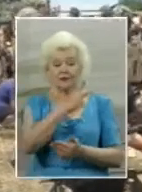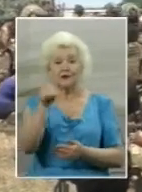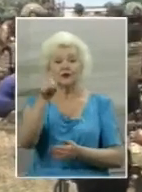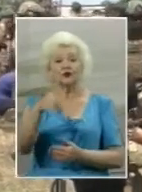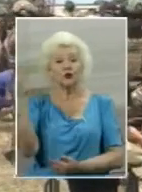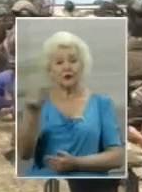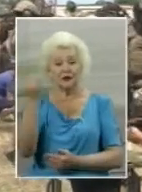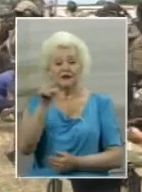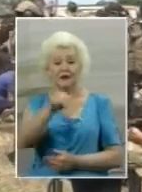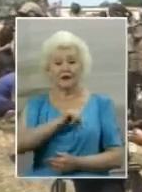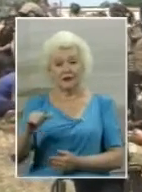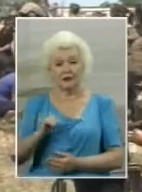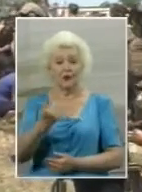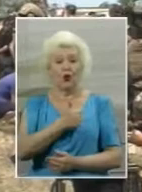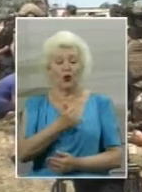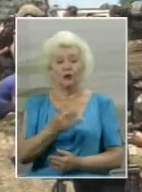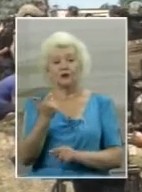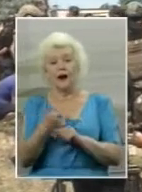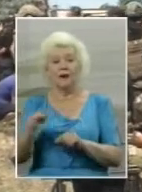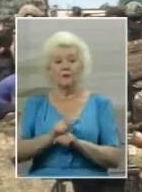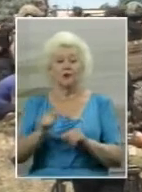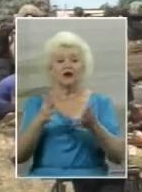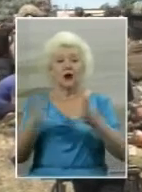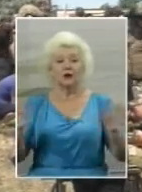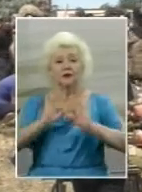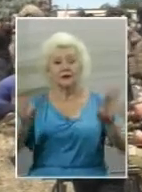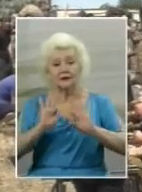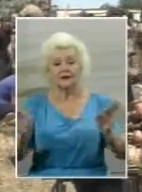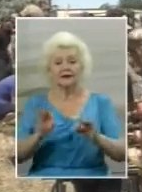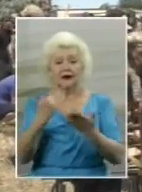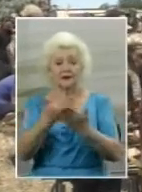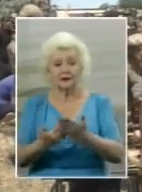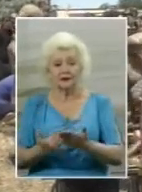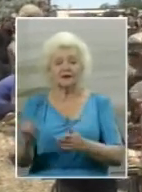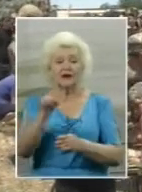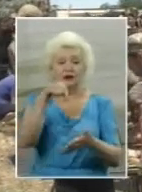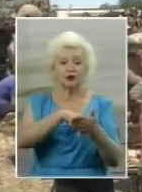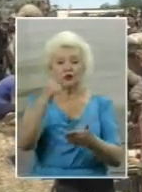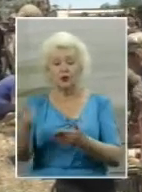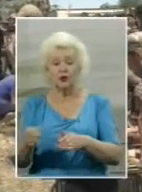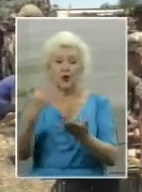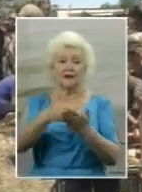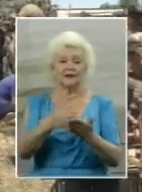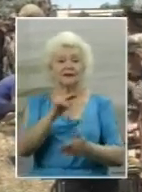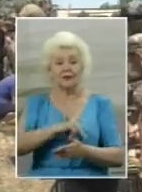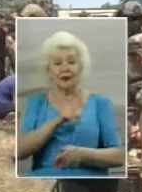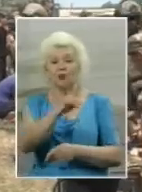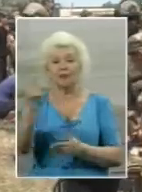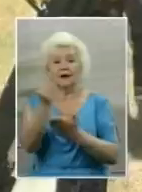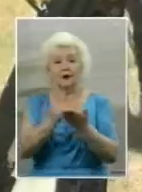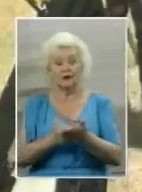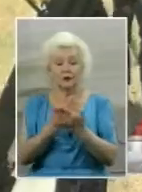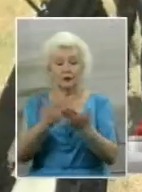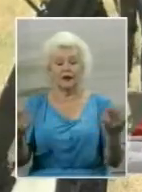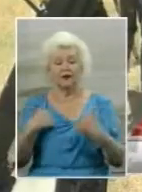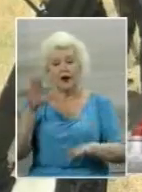интересно, и тебе аж самому хочется им как можно больше донести, рассказать, что к чему, какой там принцип работы, у какого оружия и так далее.